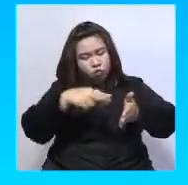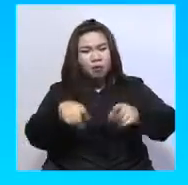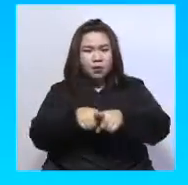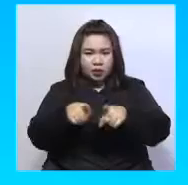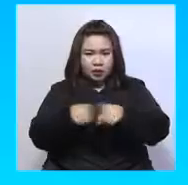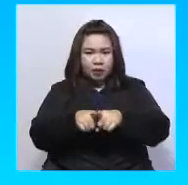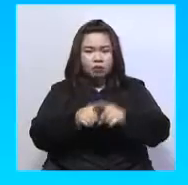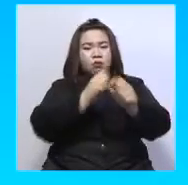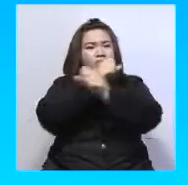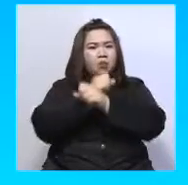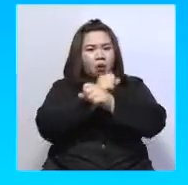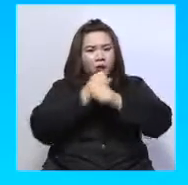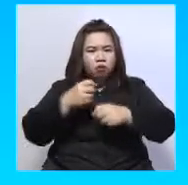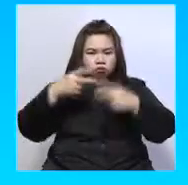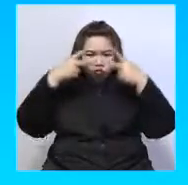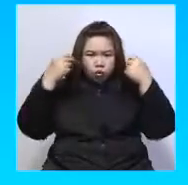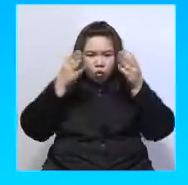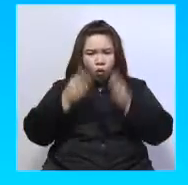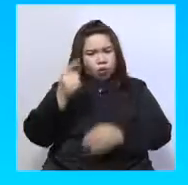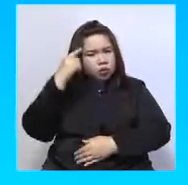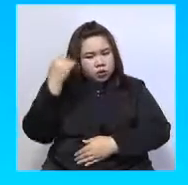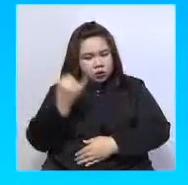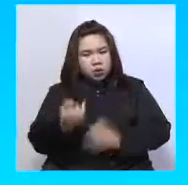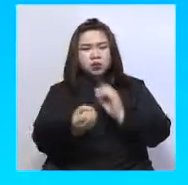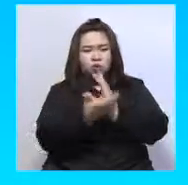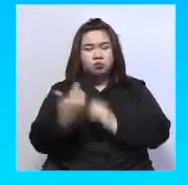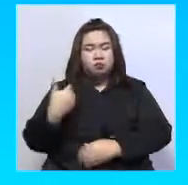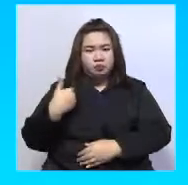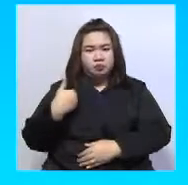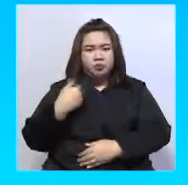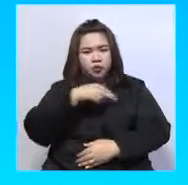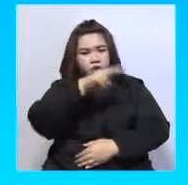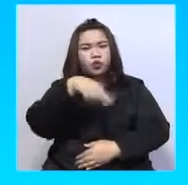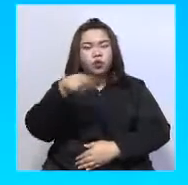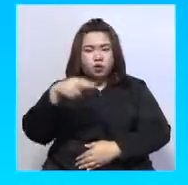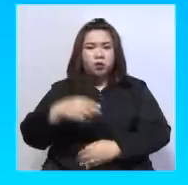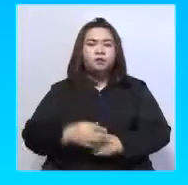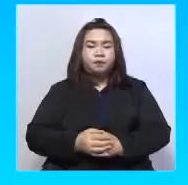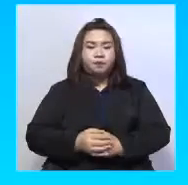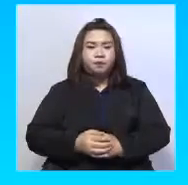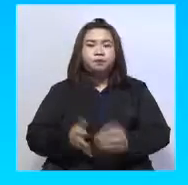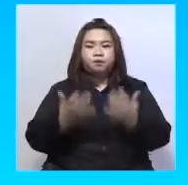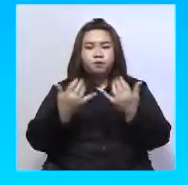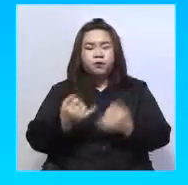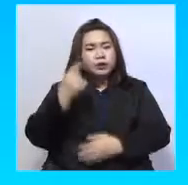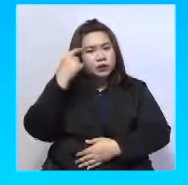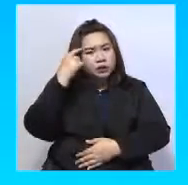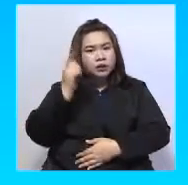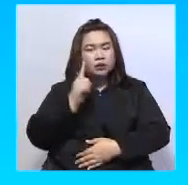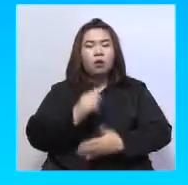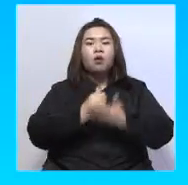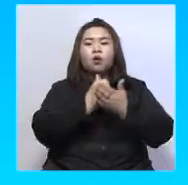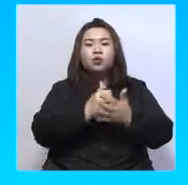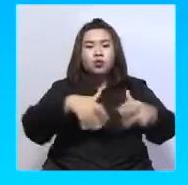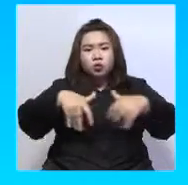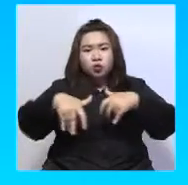ดกั้นกลุ่มคนร้ายที่อาจจะลักลอบเข้ามาก่อเหตุสร้างสถานการณ์ในเขตเมืองยะลาทั้งนี้ก็เพื่อที่จะสร้างความมั่นใจให้กับพี่น้องประชา